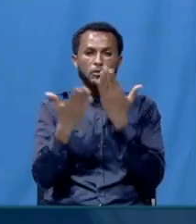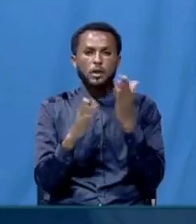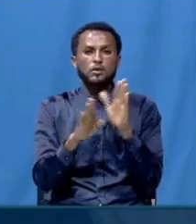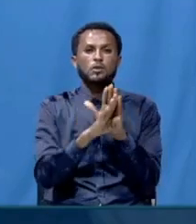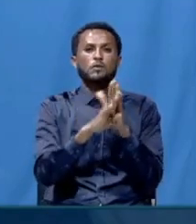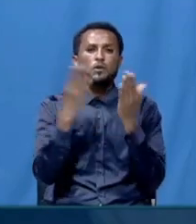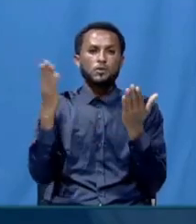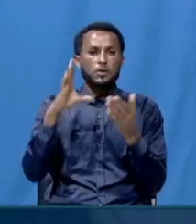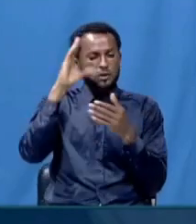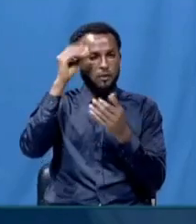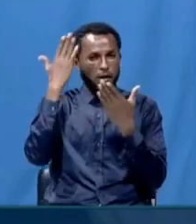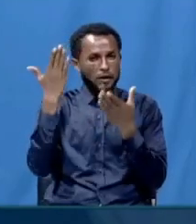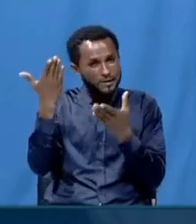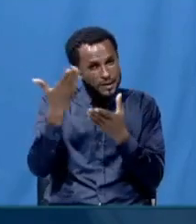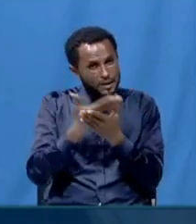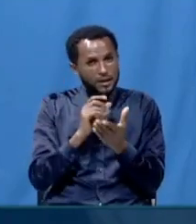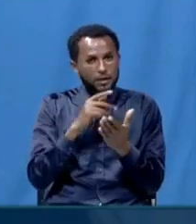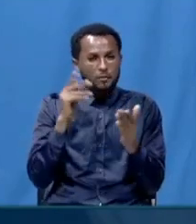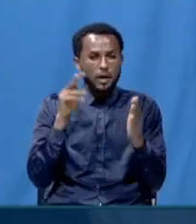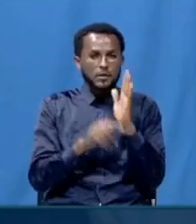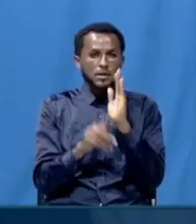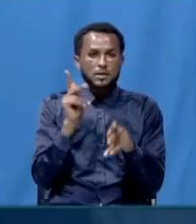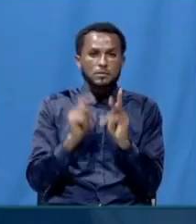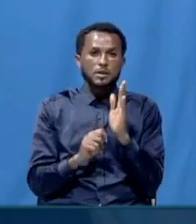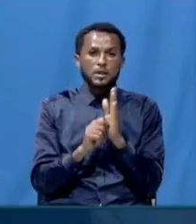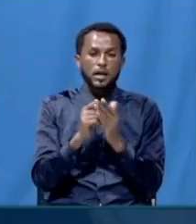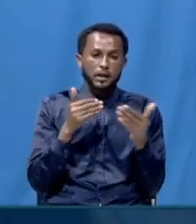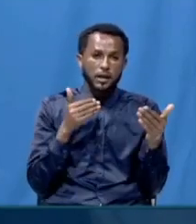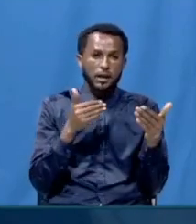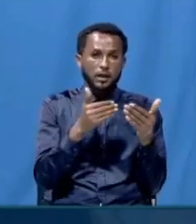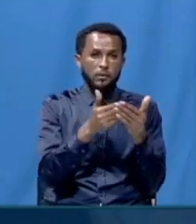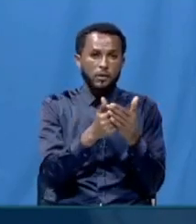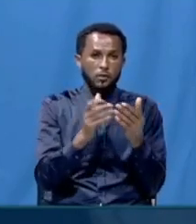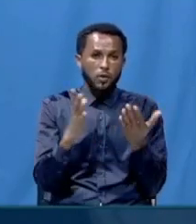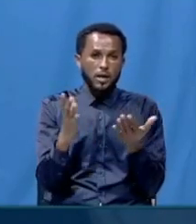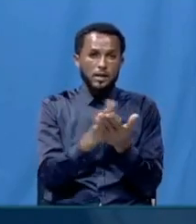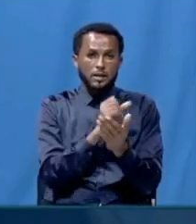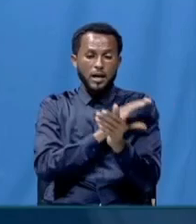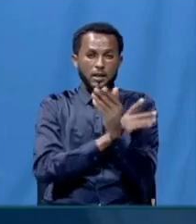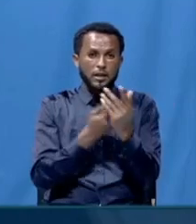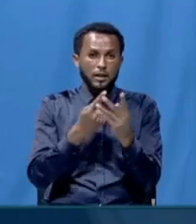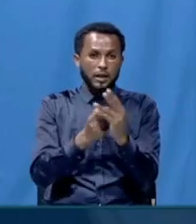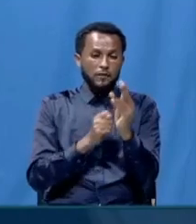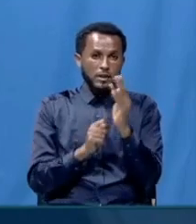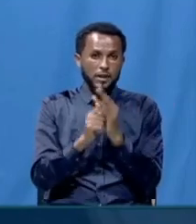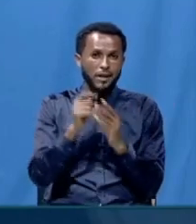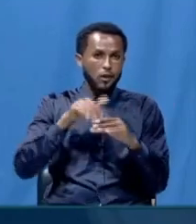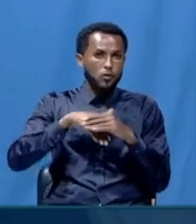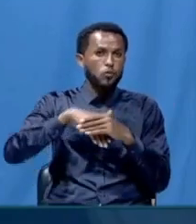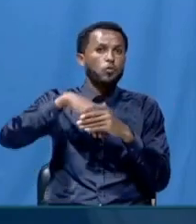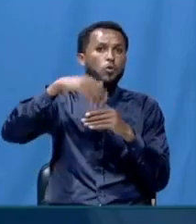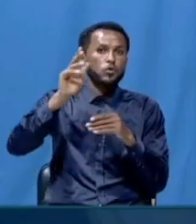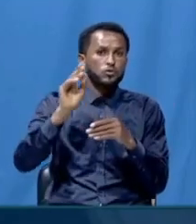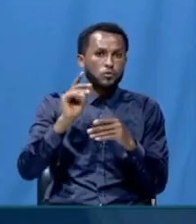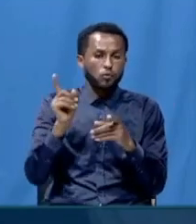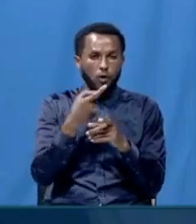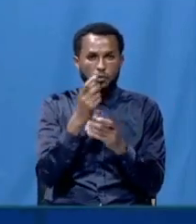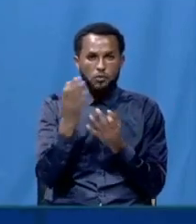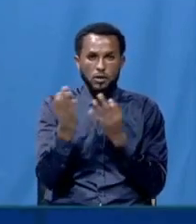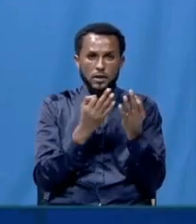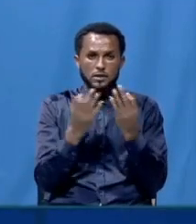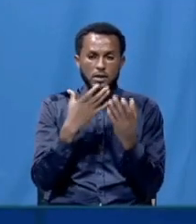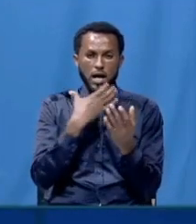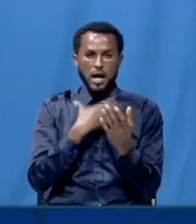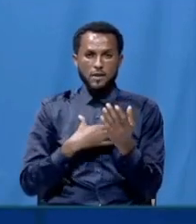ሰብኣዊ ሓገዝ ብዘይ ገደብ ናብ ህዝቢ ትግራይ ክቐርብን ወረርቲ ሓይልታት ካብ መሬት ትግራይ ለቒቆም ክወፅን ቅዋም ሕብረት ኣውሮፓ ምዃኑ ሓቢረን